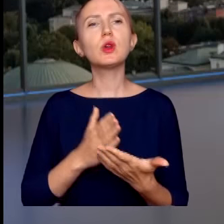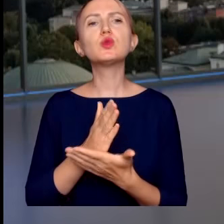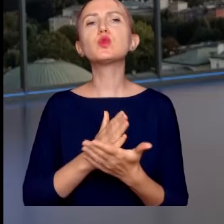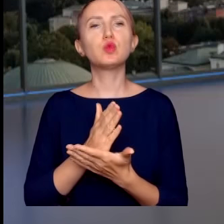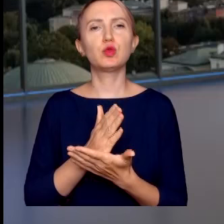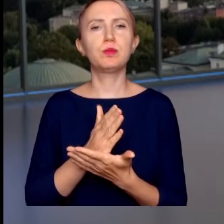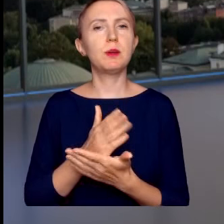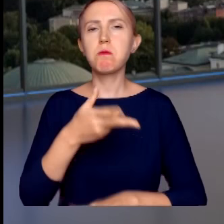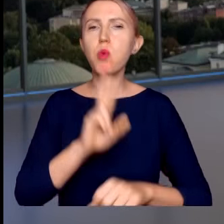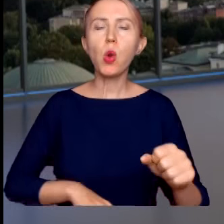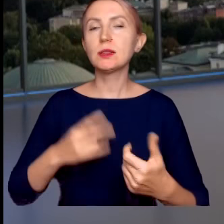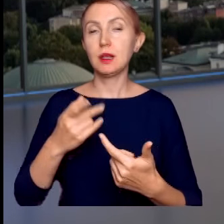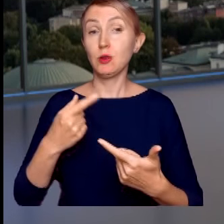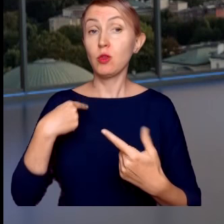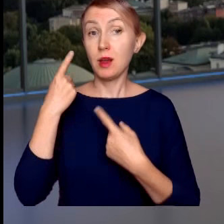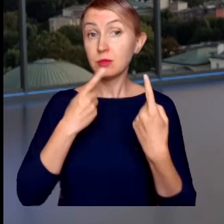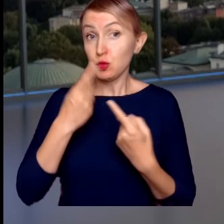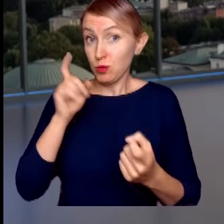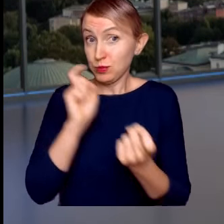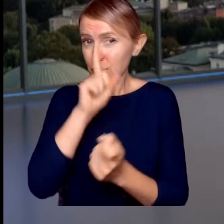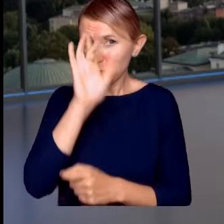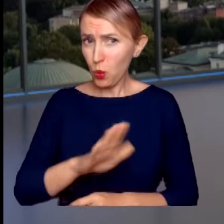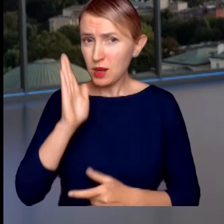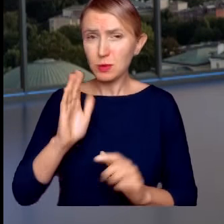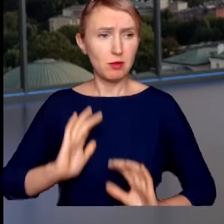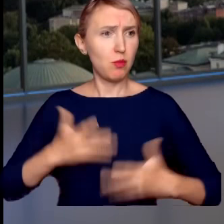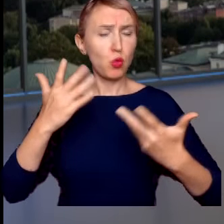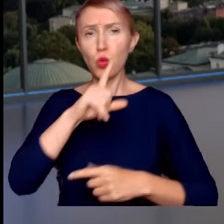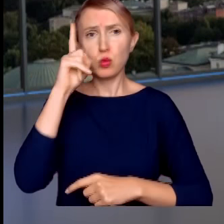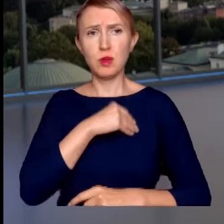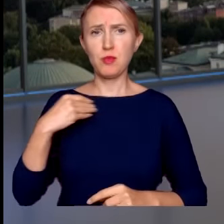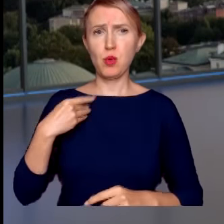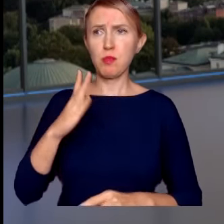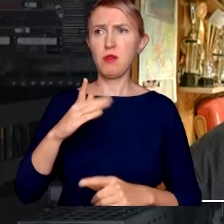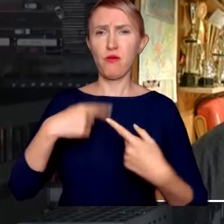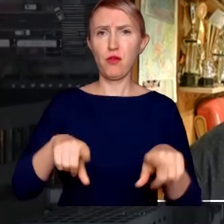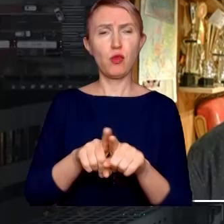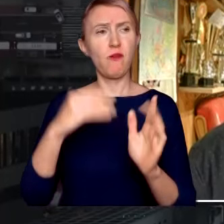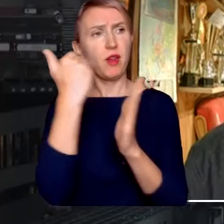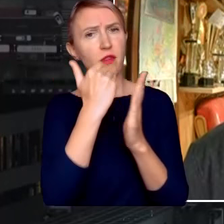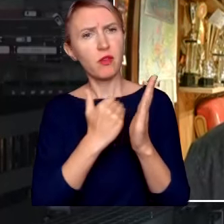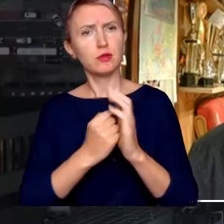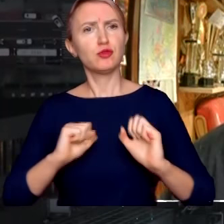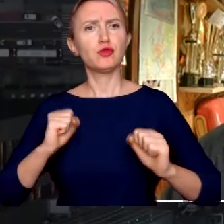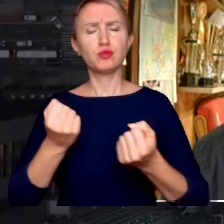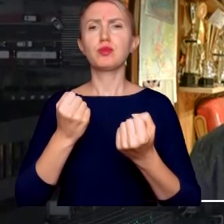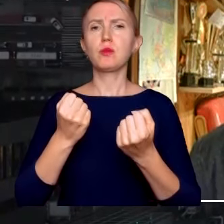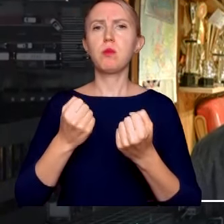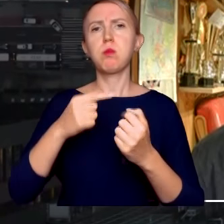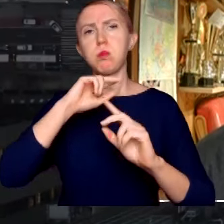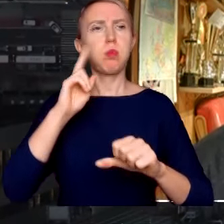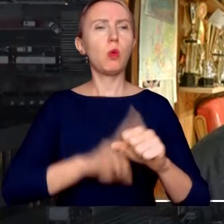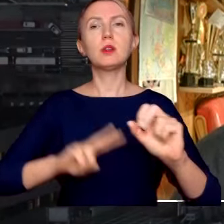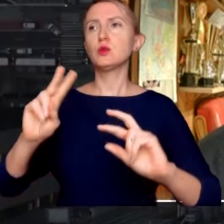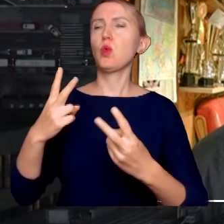patrzy? Czy nie uważa pan, że jednak będzie pewien sprzeciw społeczny i bunt, kiedy Polacy będą mieli wykonywać wytyczne funkcjonariusza, który będzie tutaj z kraju na